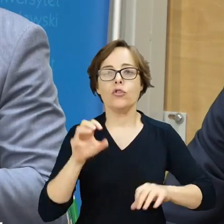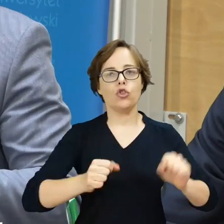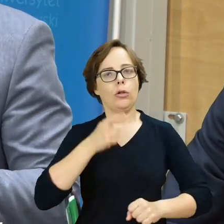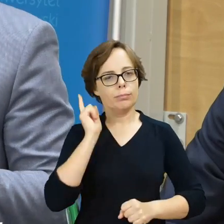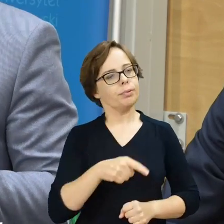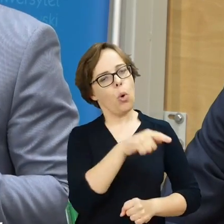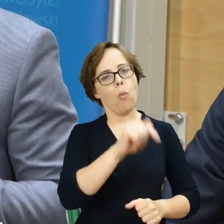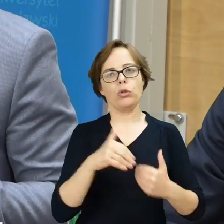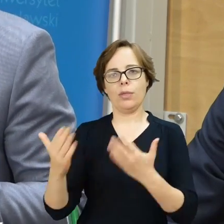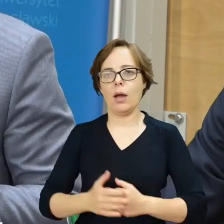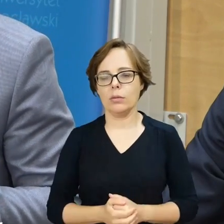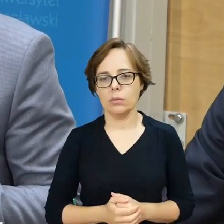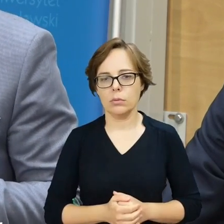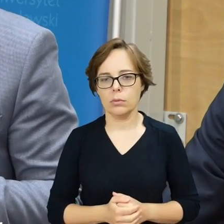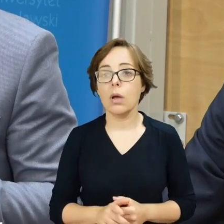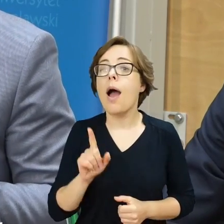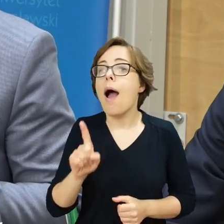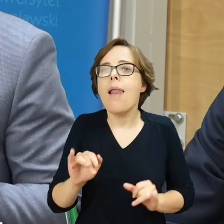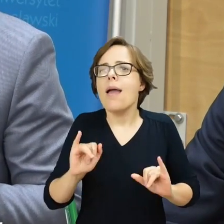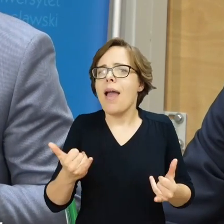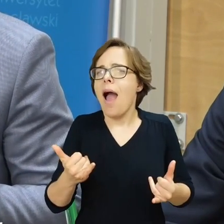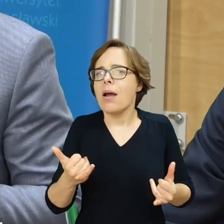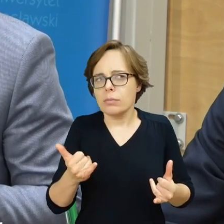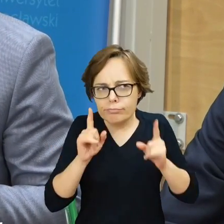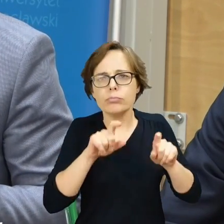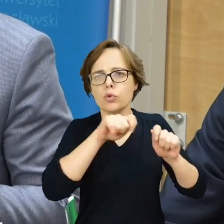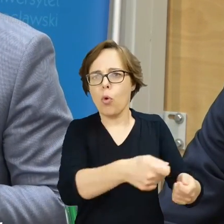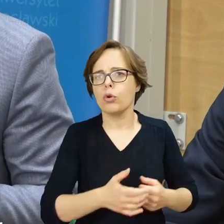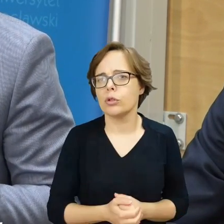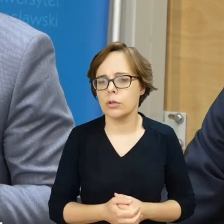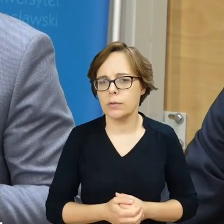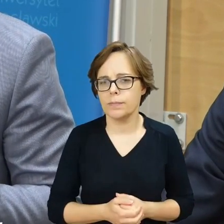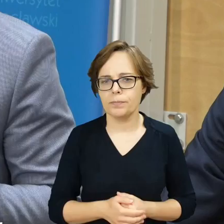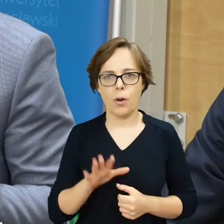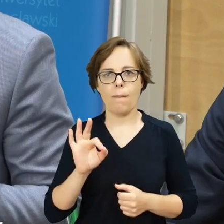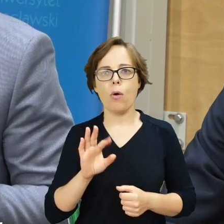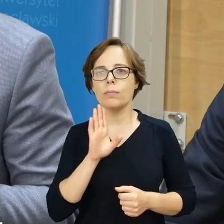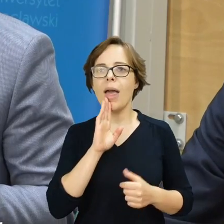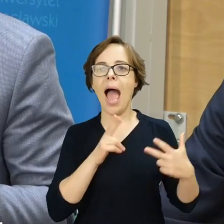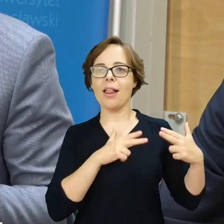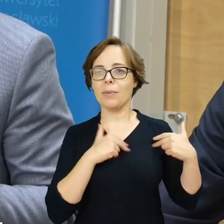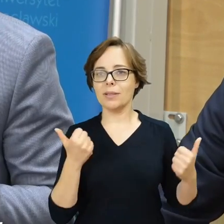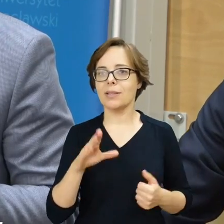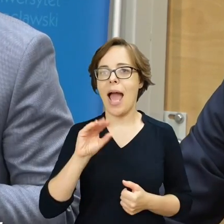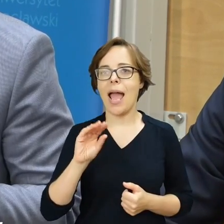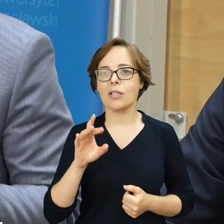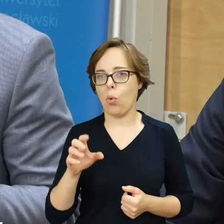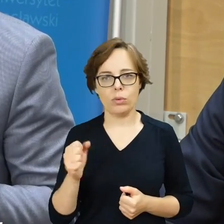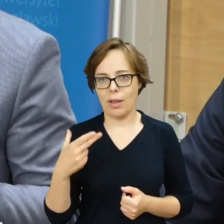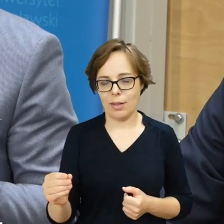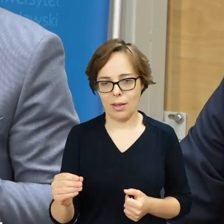nakazujemy, tylko jaka tu jest teraz egzekucja? Bo na pewno nie jest to egzekucja administracyjna. Nie można stosować tutaj ustawy o postępowaniu egzekucyjnym